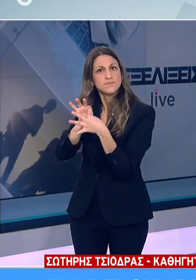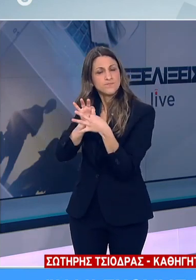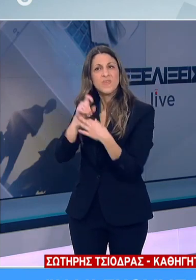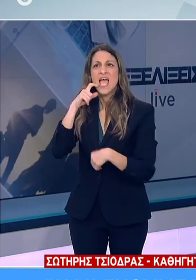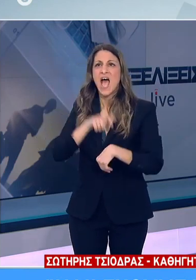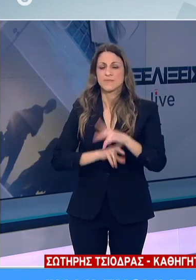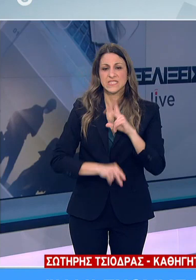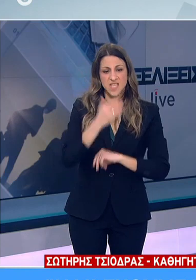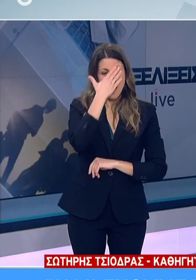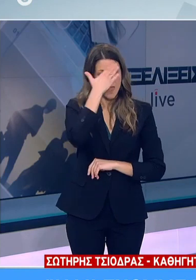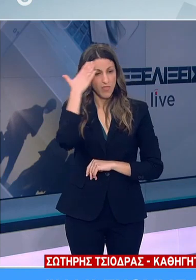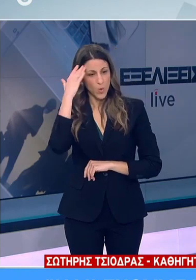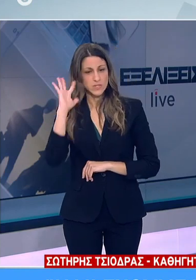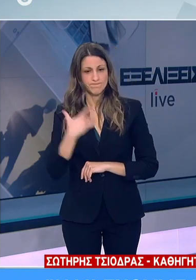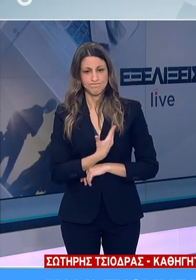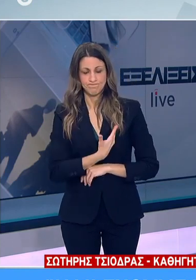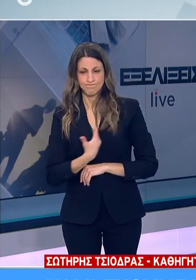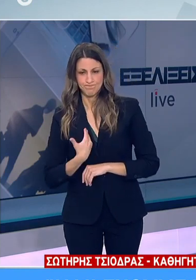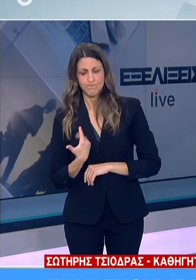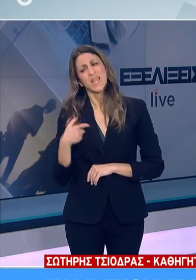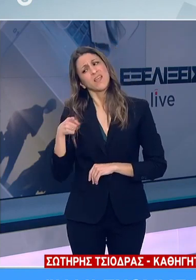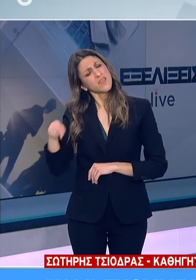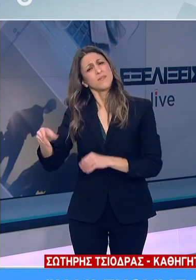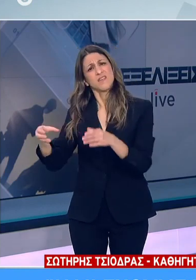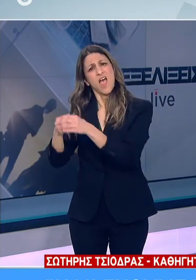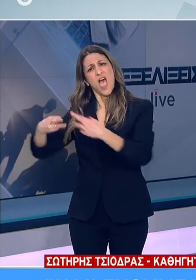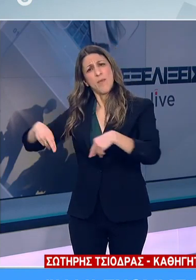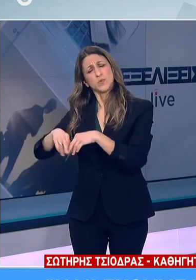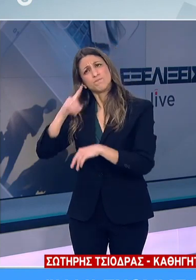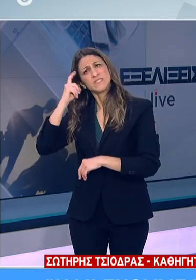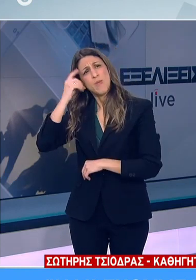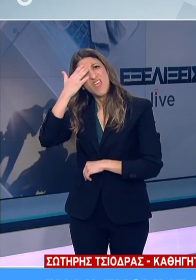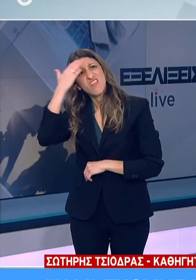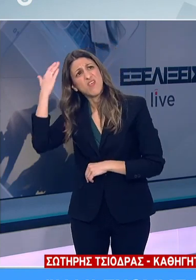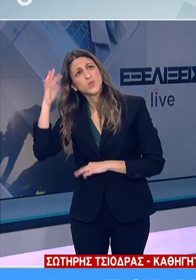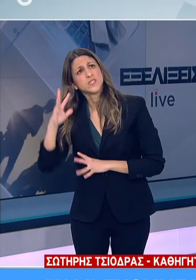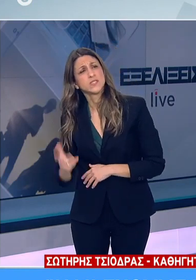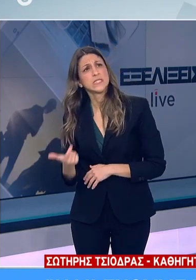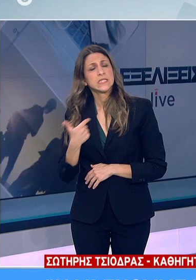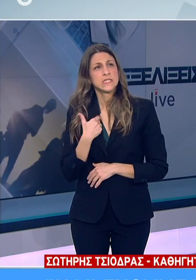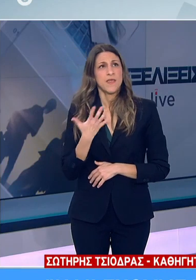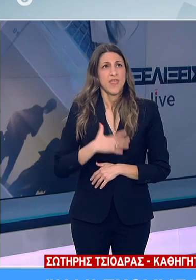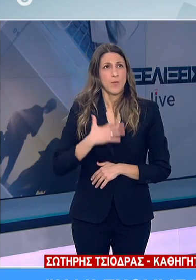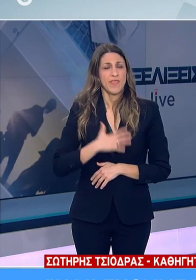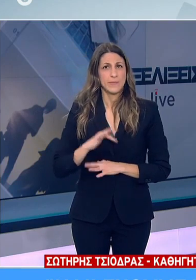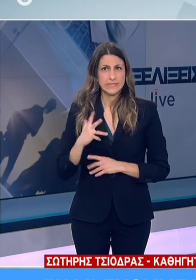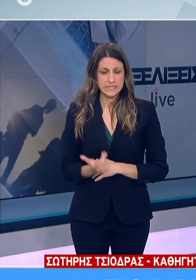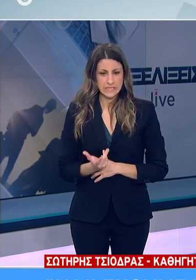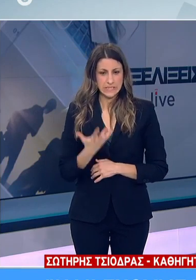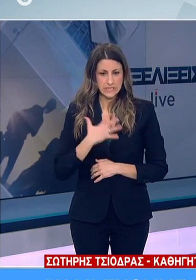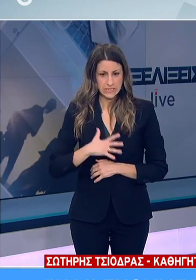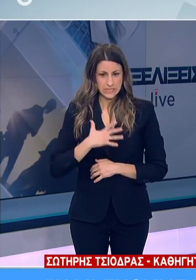δίλημα, το οποίο πιστέψτε με και εμείς το έχουμε πάρα πολύ, το ότι επενδύω στην